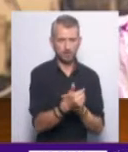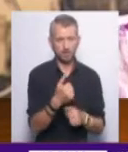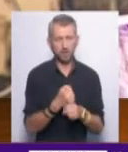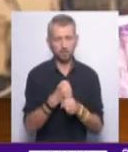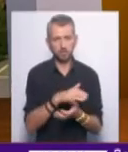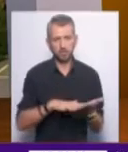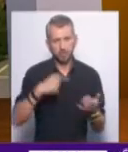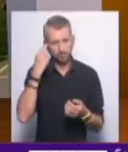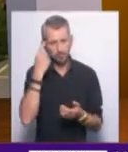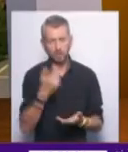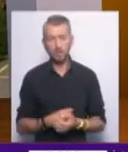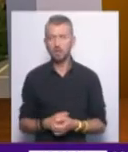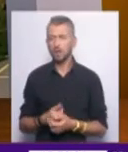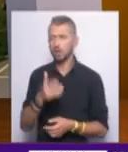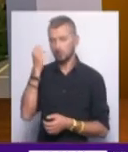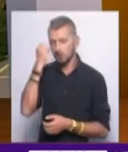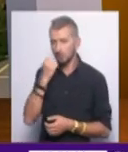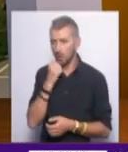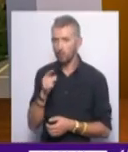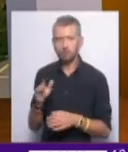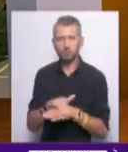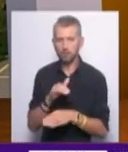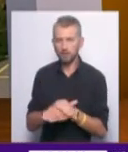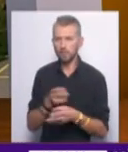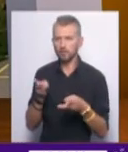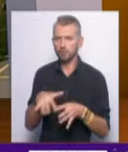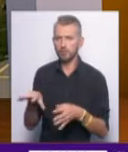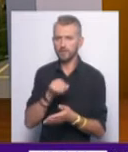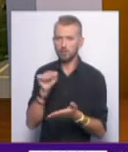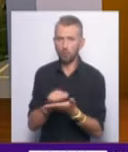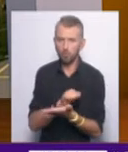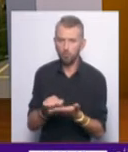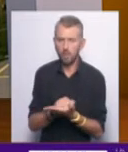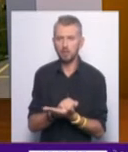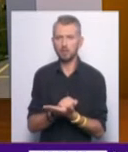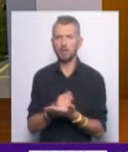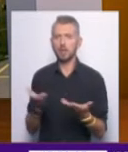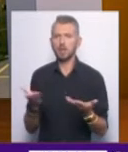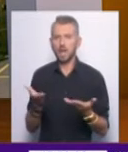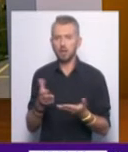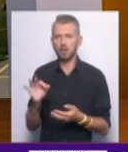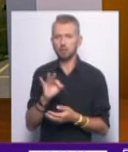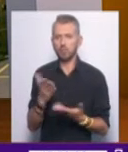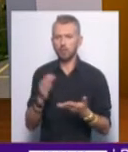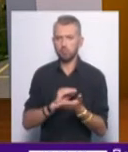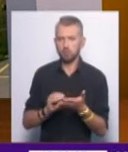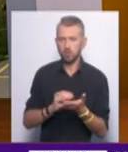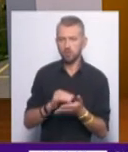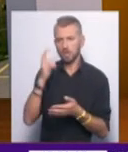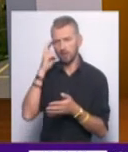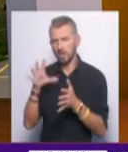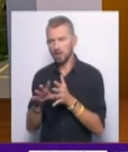боргами. Абсолютно, дуже дякую. І ви велика молодець, що ви залишаєте всі документи, які, з приводу яких пишете і до Київенерго,